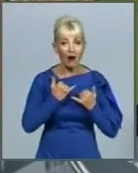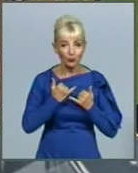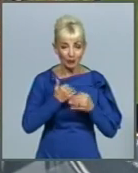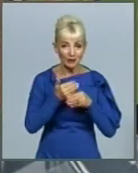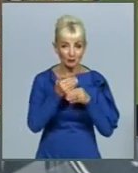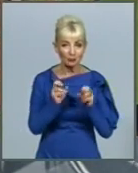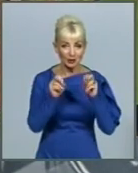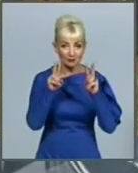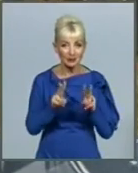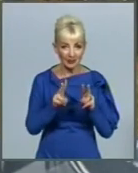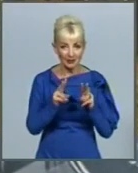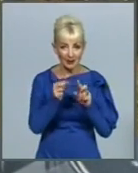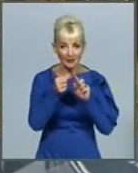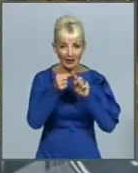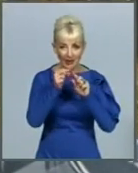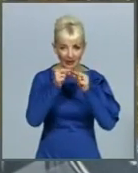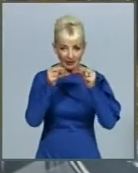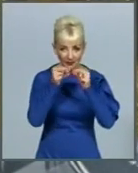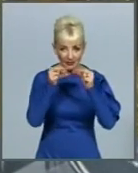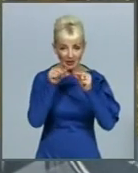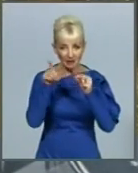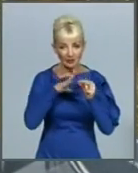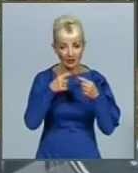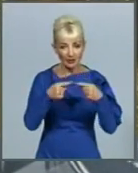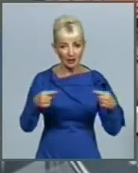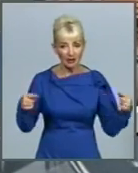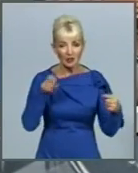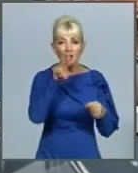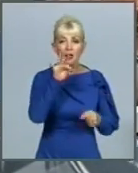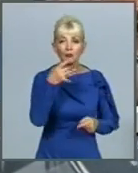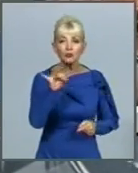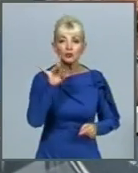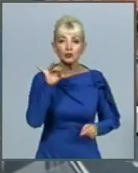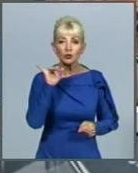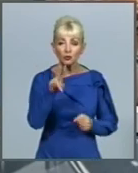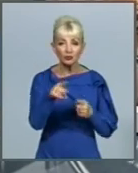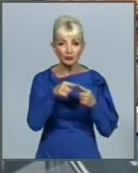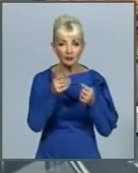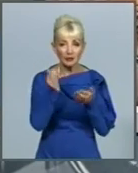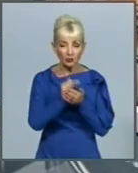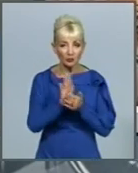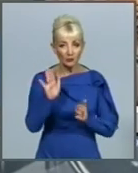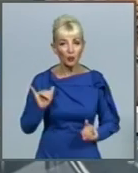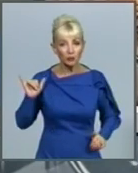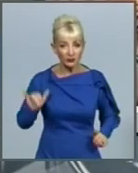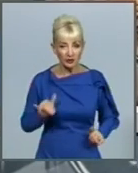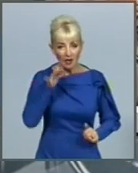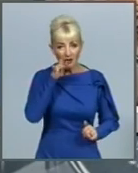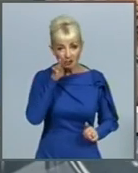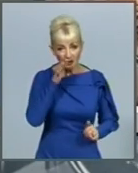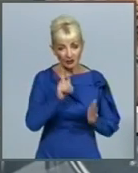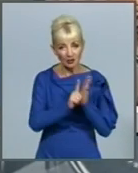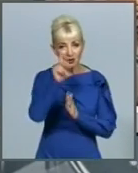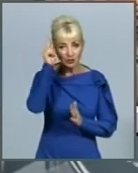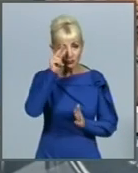помощью специального устройства релиза, они бывают разные. С блочным луком вы познакомились в университете уже, когда пошли учиться, а